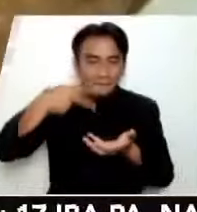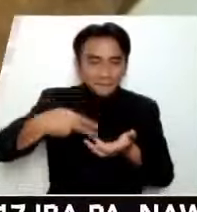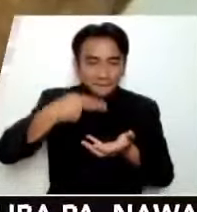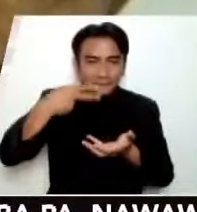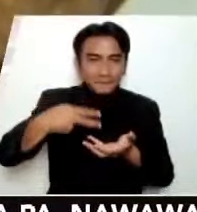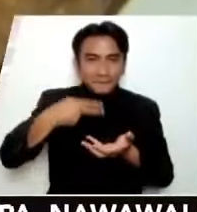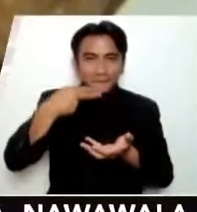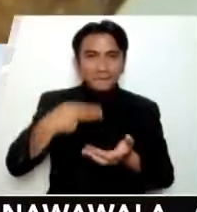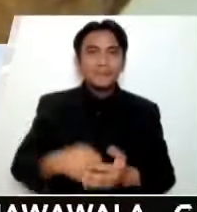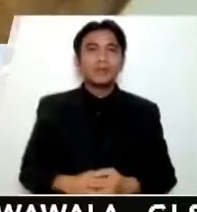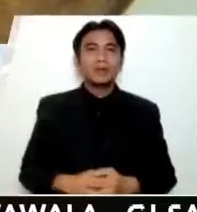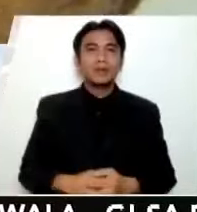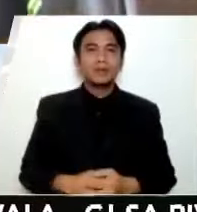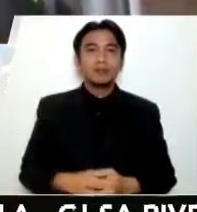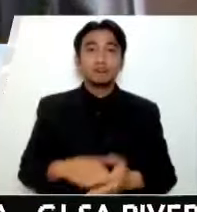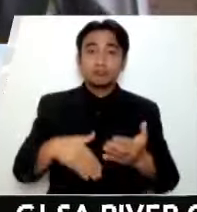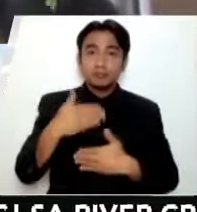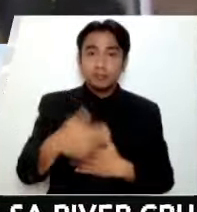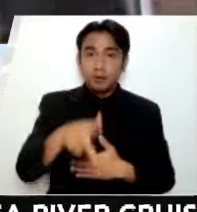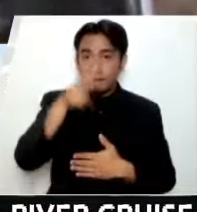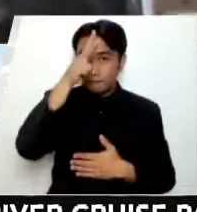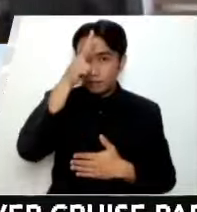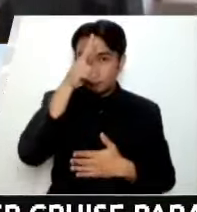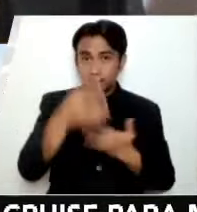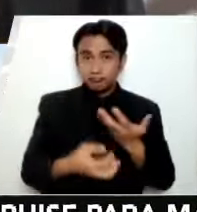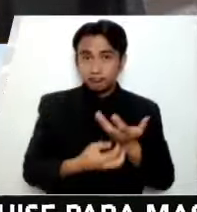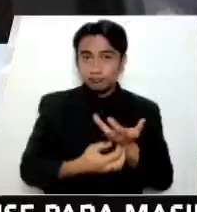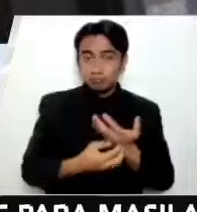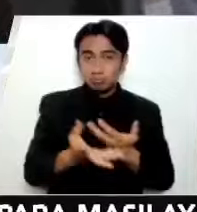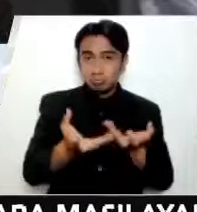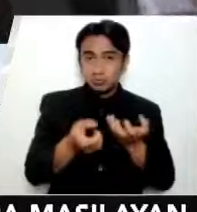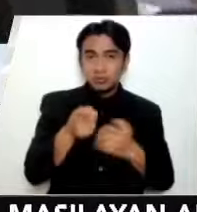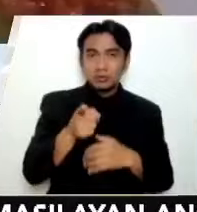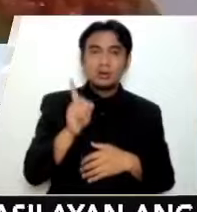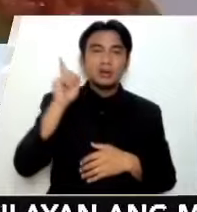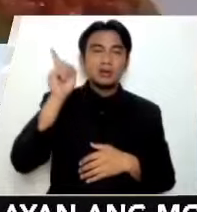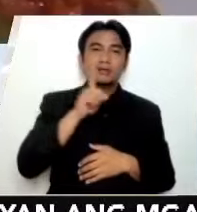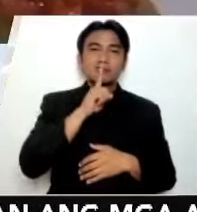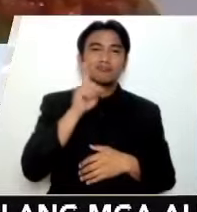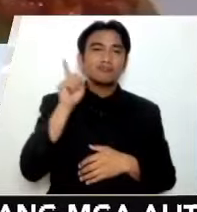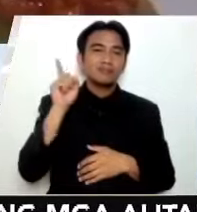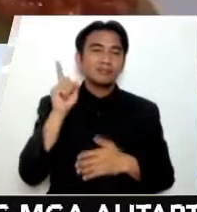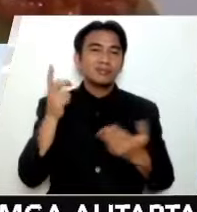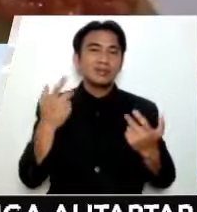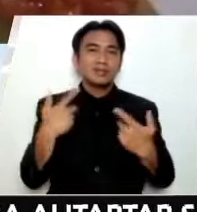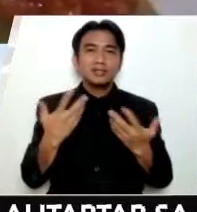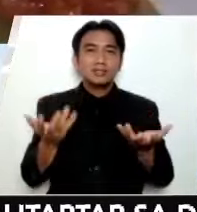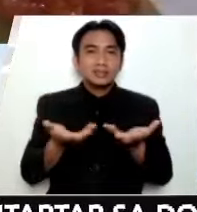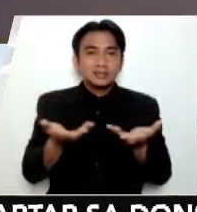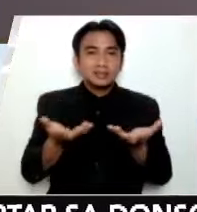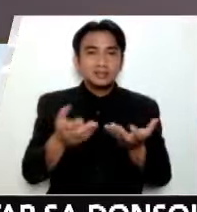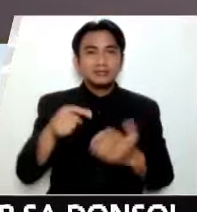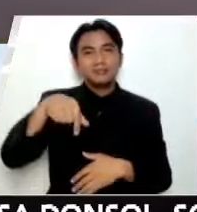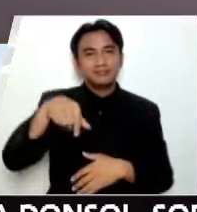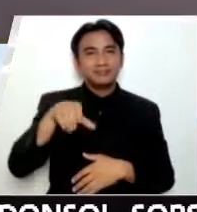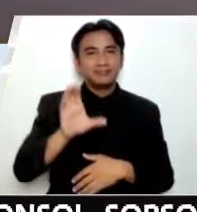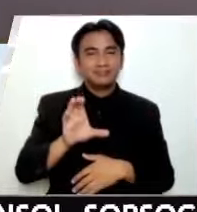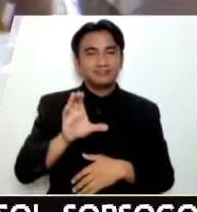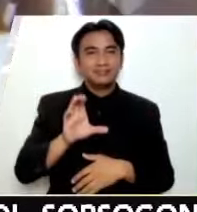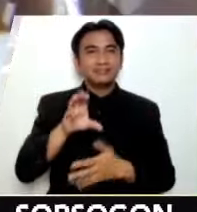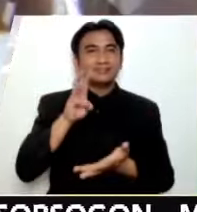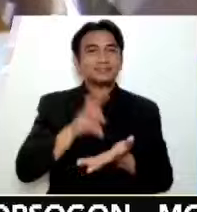Kung fried chicken lover naman, patok ang Korean chicken takeout counter na ito sa Maginhawa Street, Quezon City. Ang isang